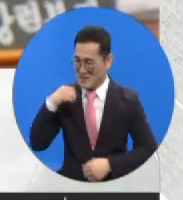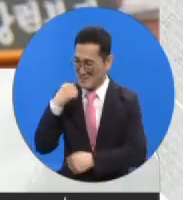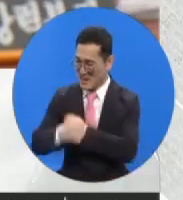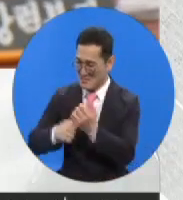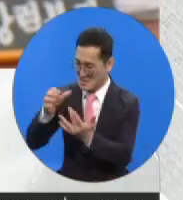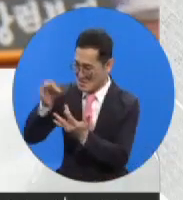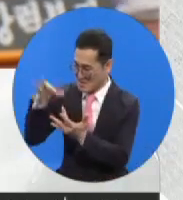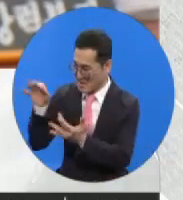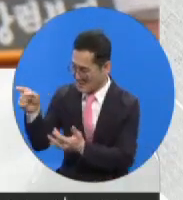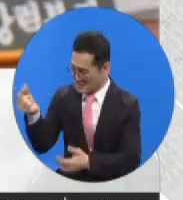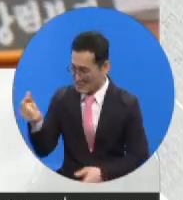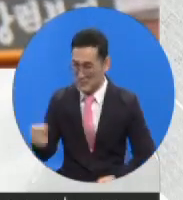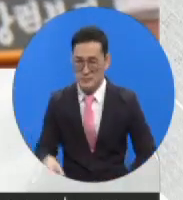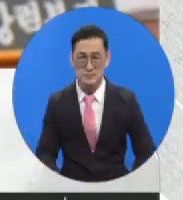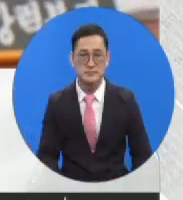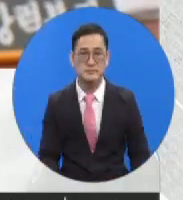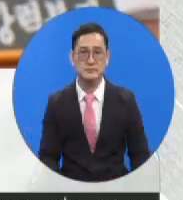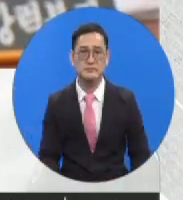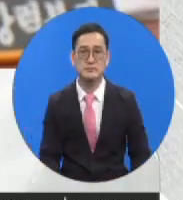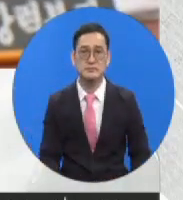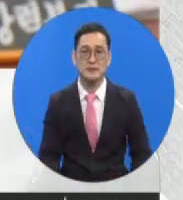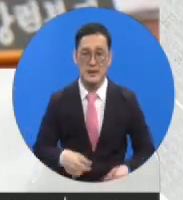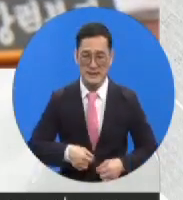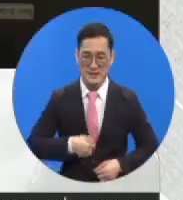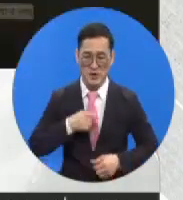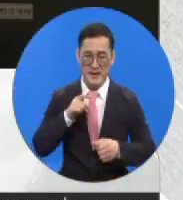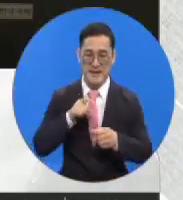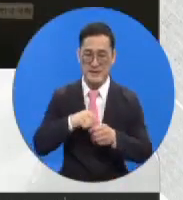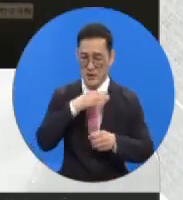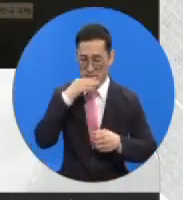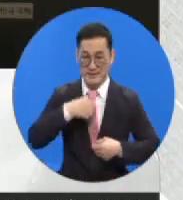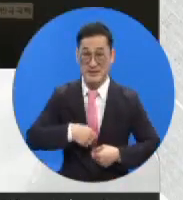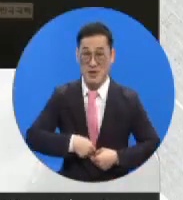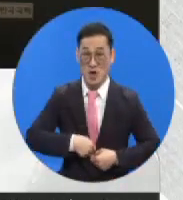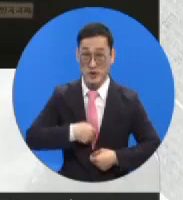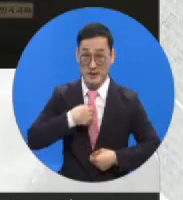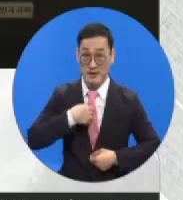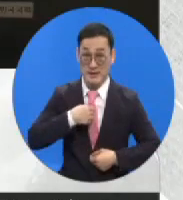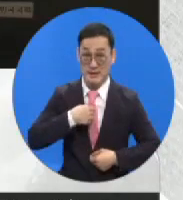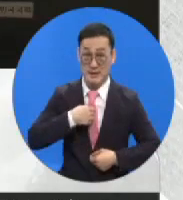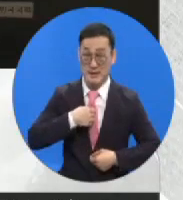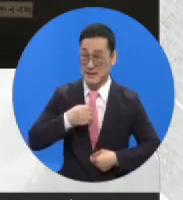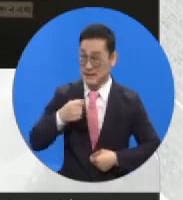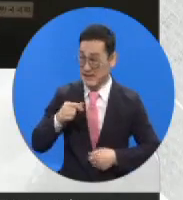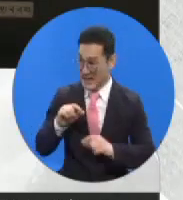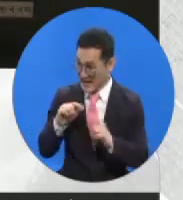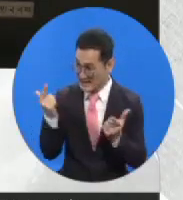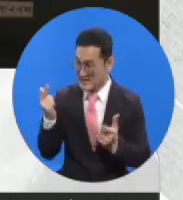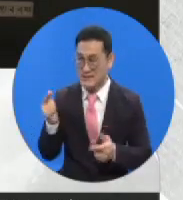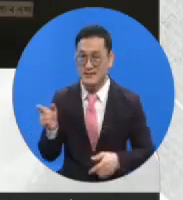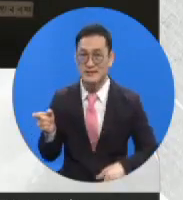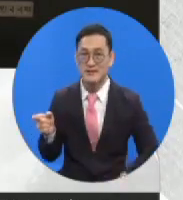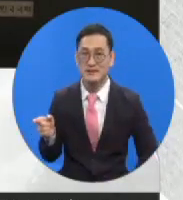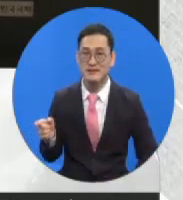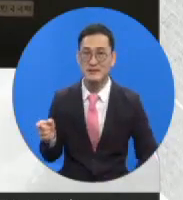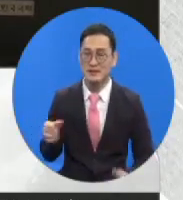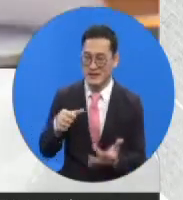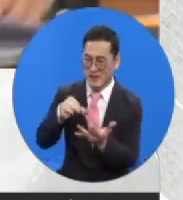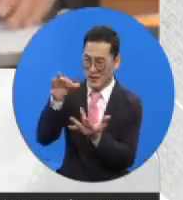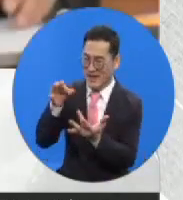얘기했는데, 선택적 정의는 말엔 정의가 들어있지만 그건 정의가 아니란 뜻이죠. 그렇죠. 정의라는 건 모두에게 공평하게